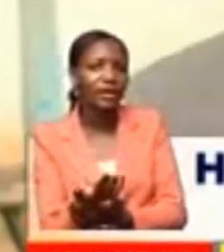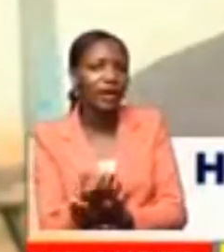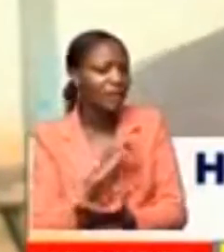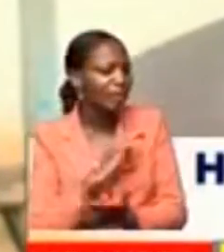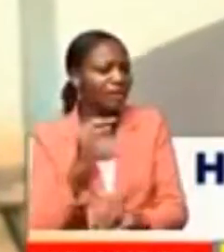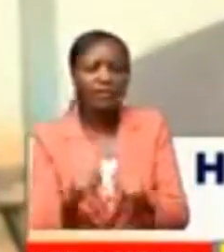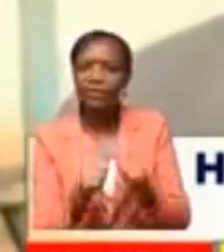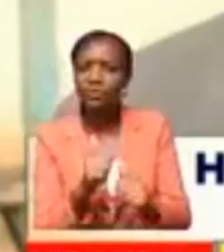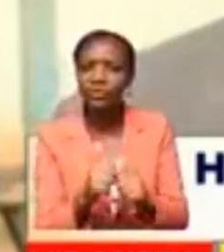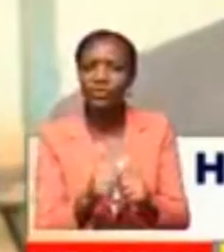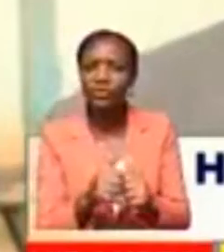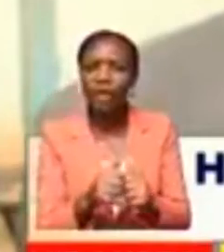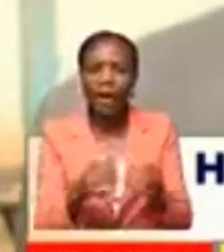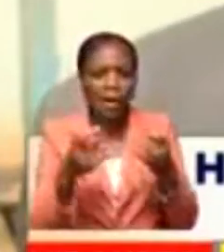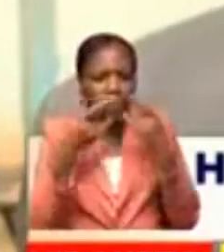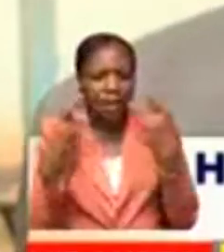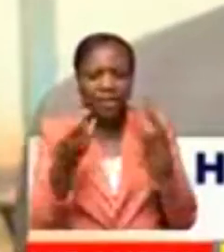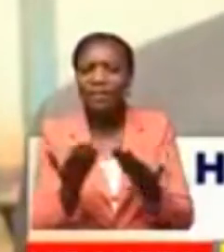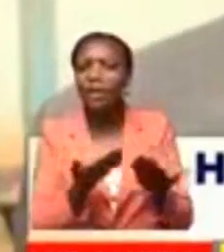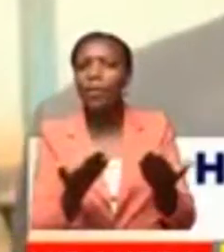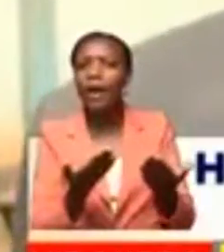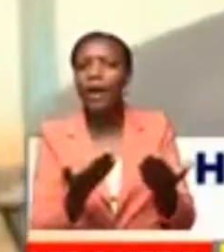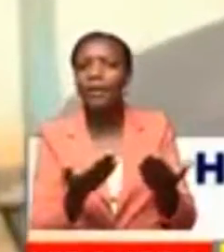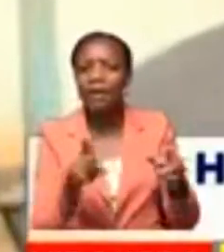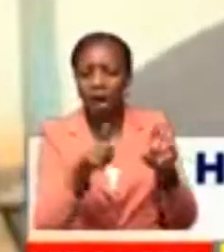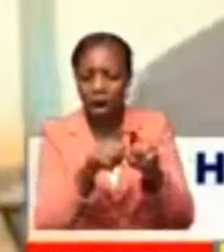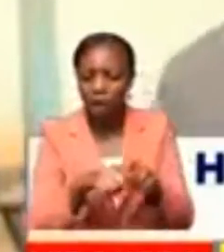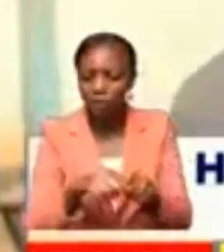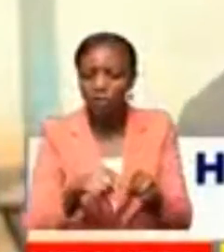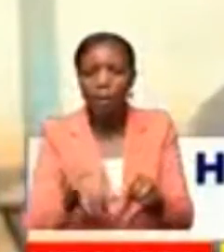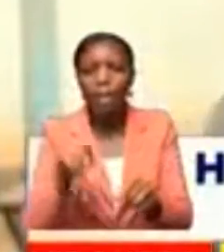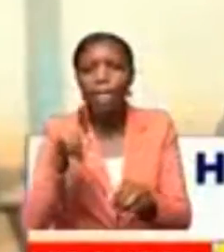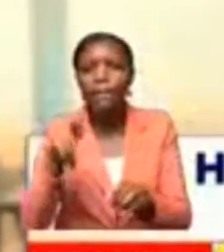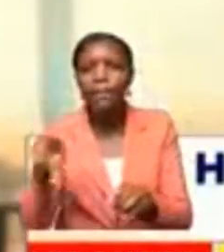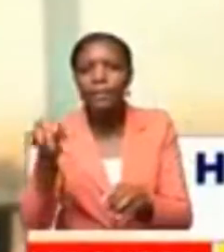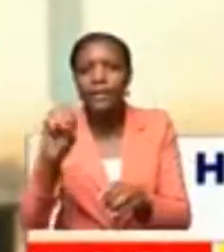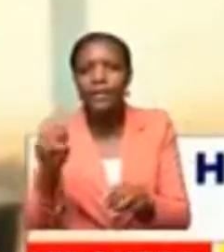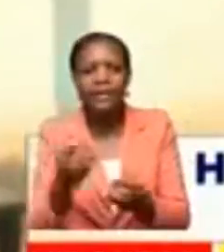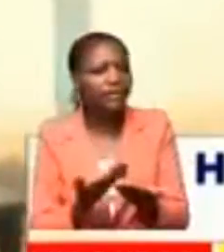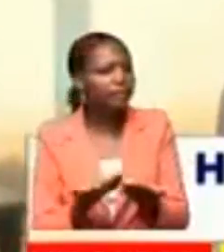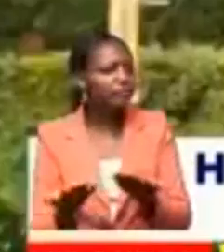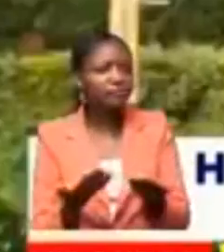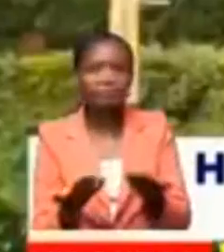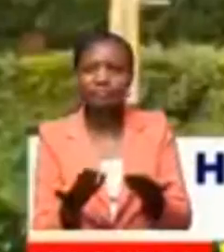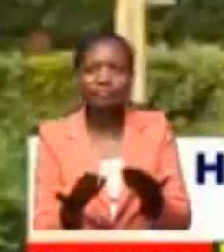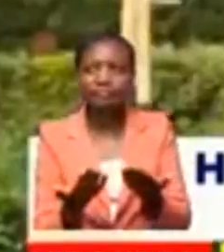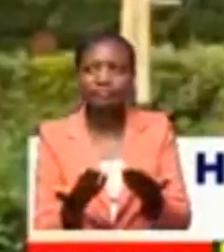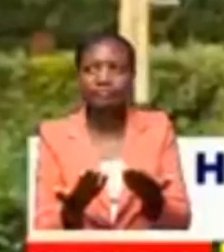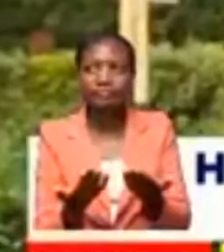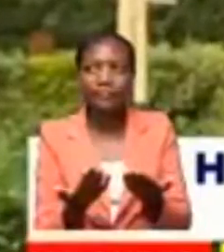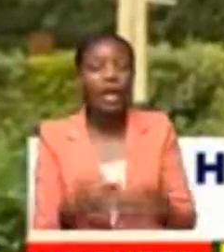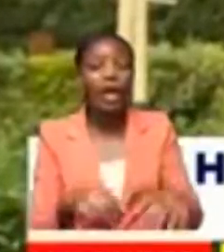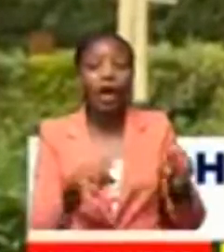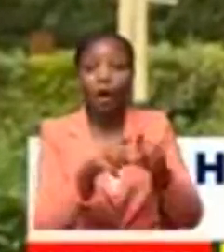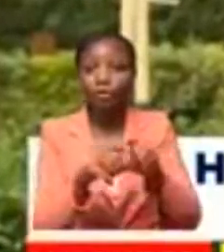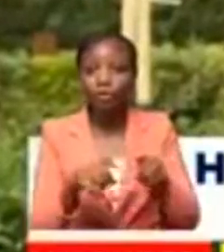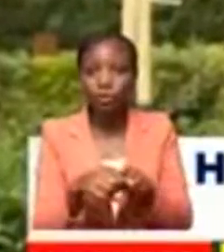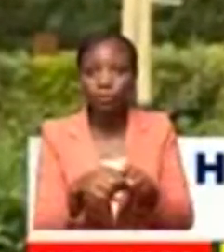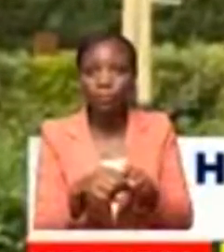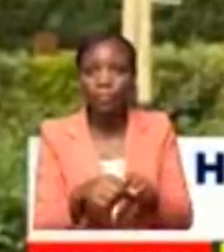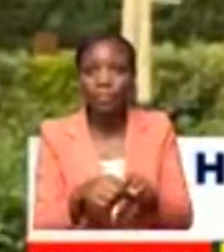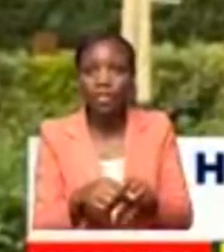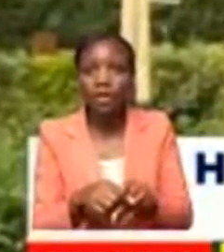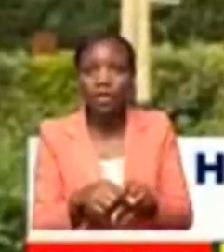kuna mask, kama kuna PPEs, kama kuna mitungi ama sanitizers imeweza kununuliwa. Licha kutengwa kwa fedha